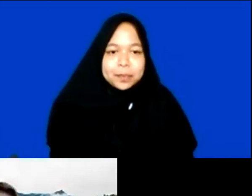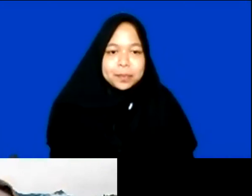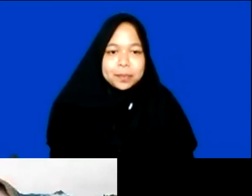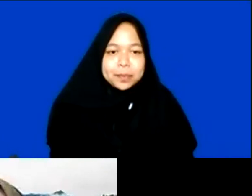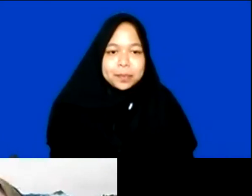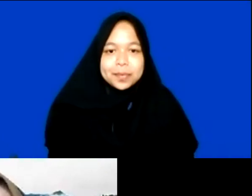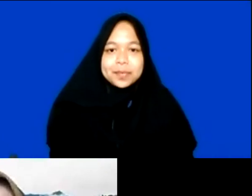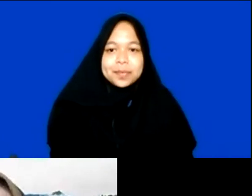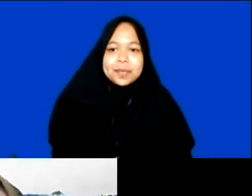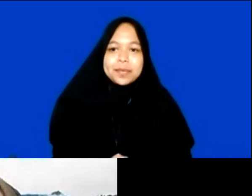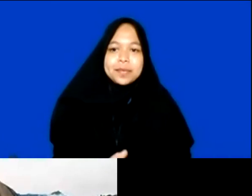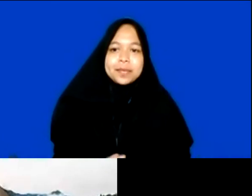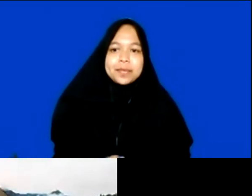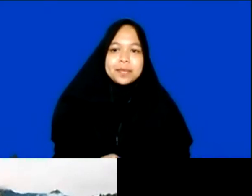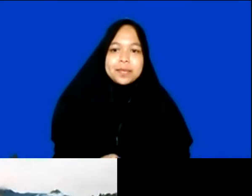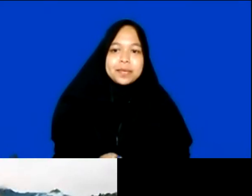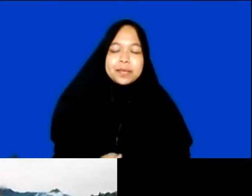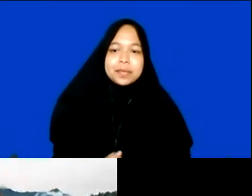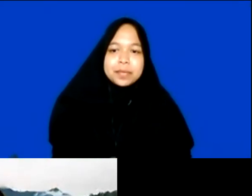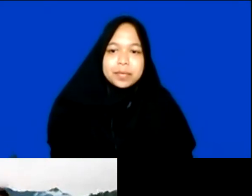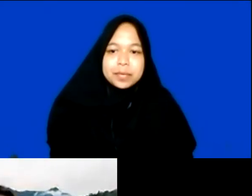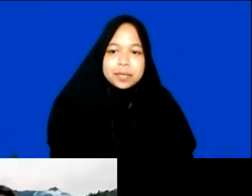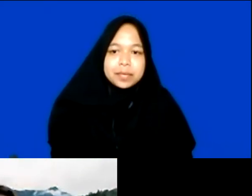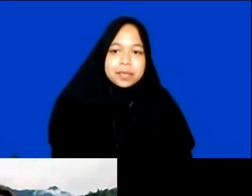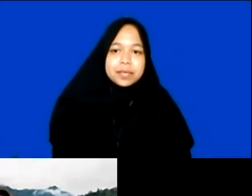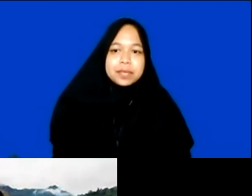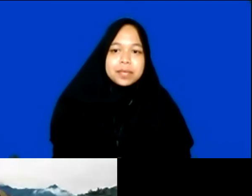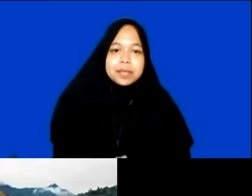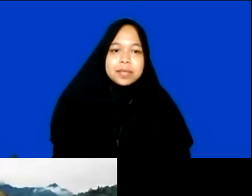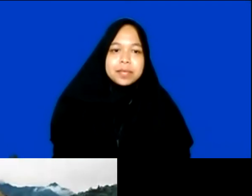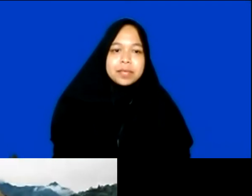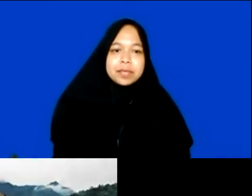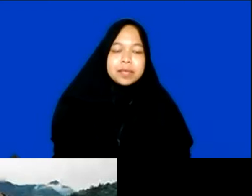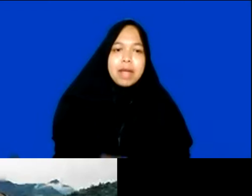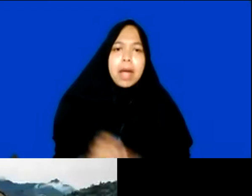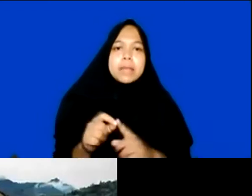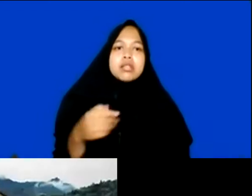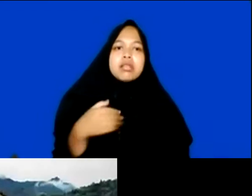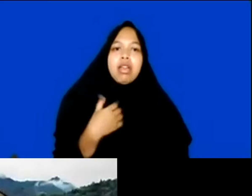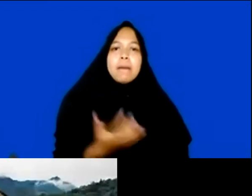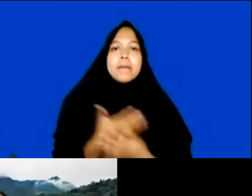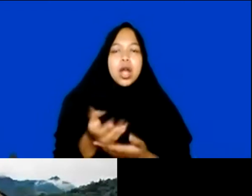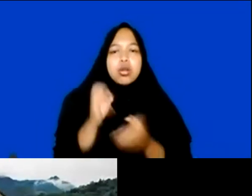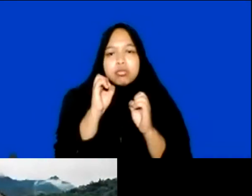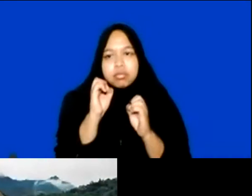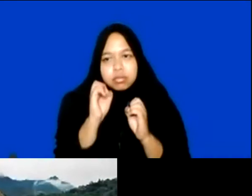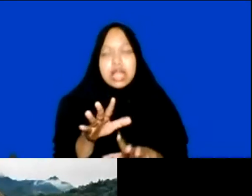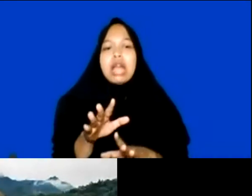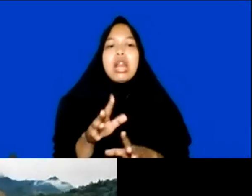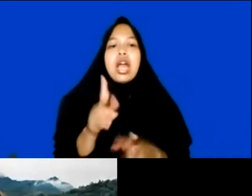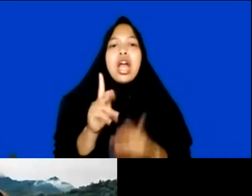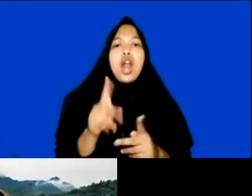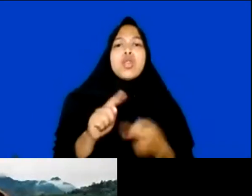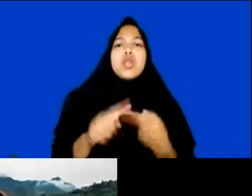dan karya-karya seni lainnya. Gitu. Ya, pesan saya sih, ketika mau berusaha,